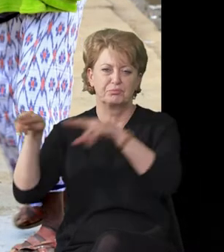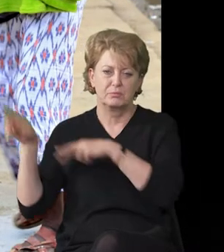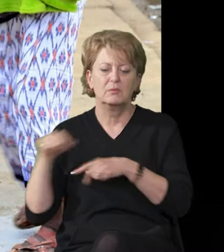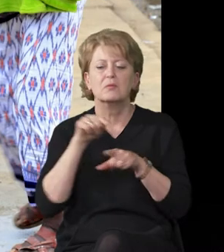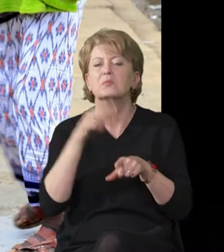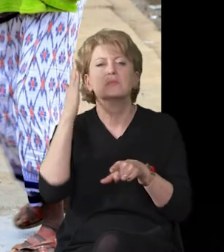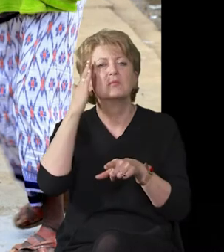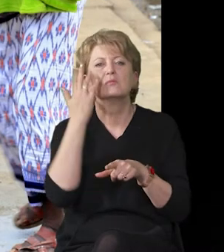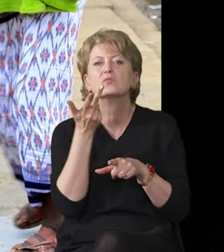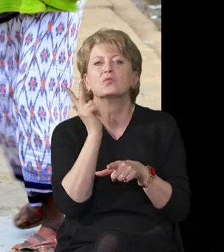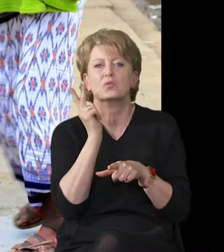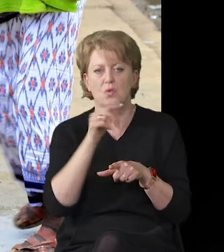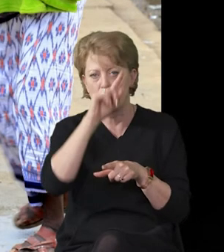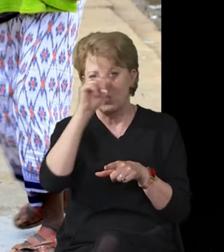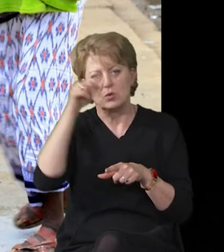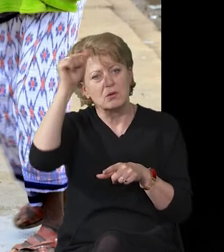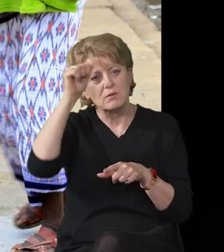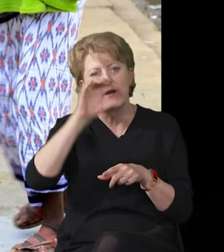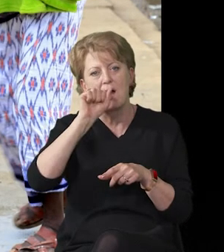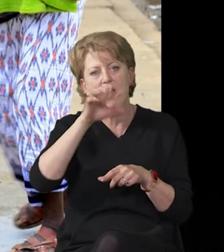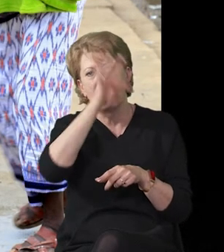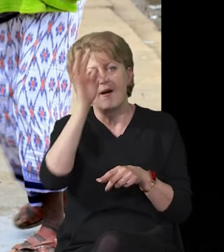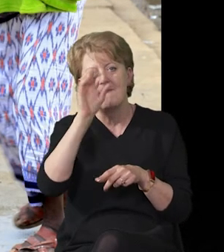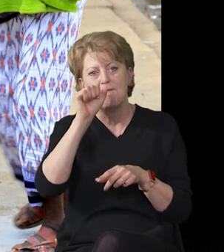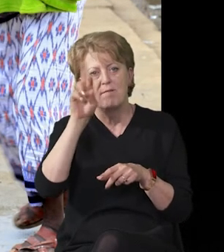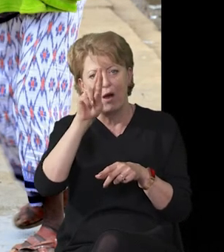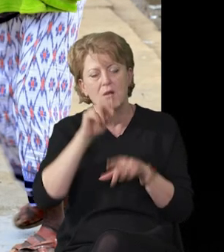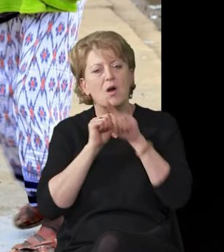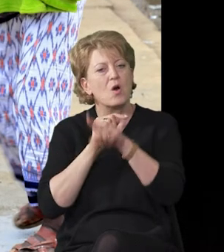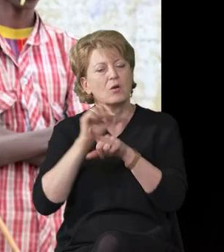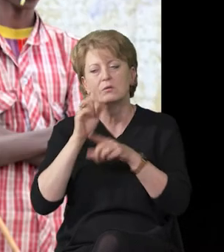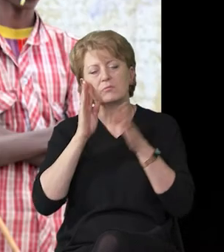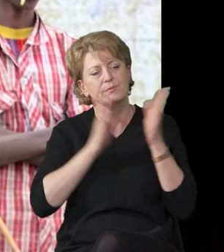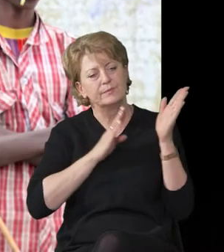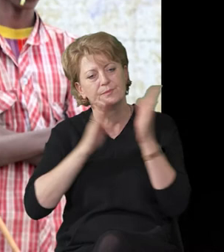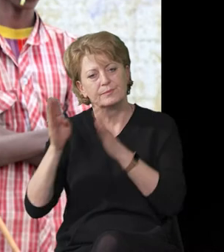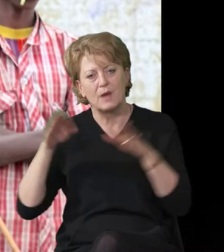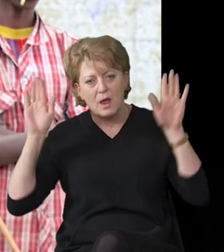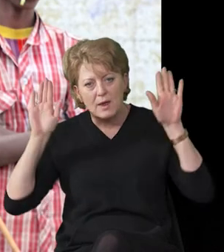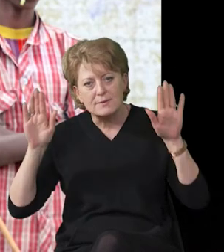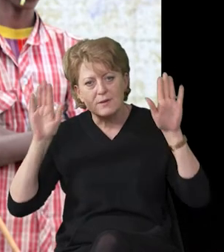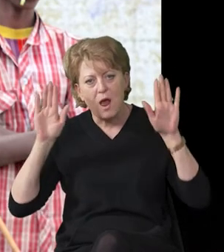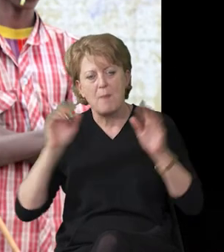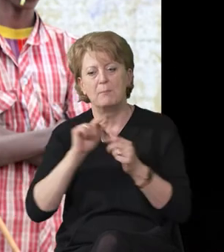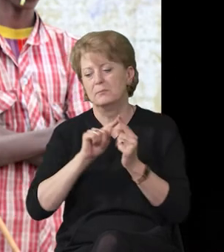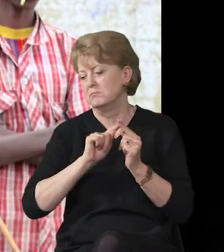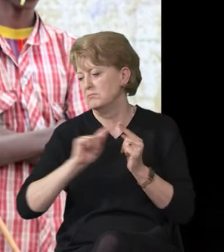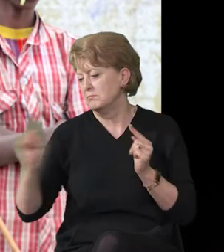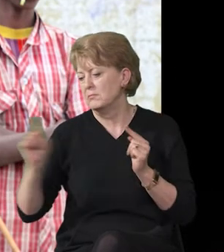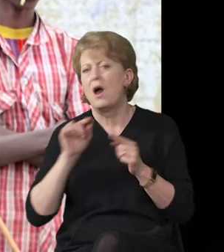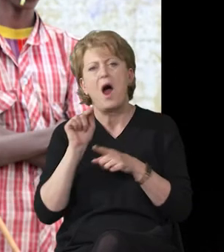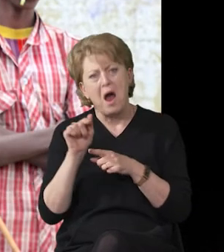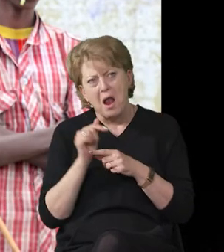przez Afarów, lud, który wyznaje islam prawie w 100%, ale to są cały czas bardzo przyjemni ludzie,